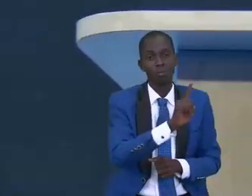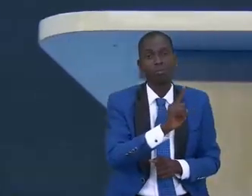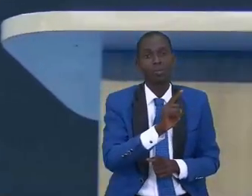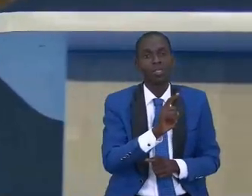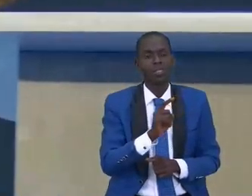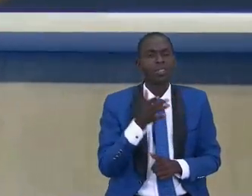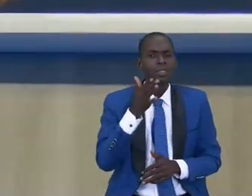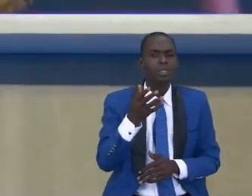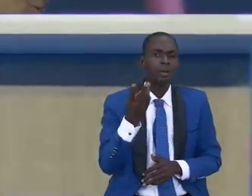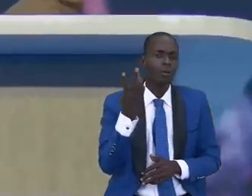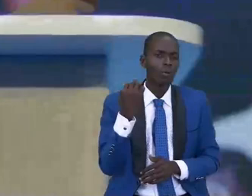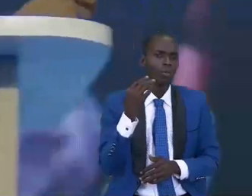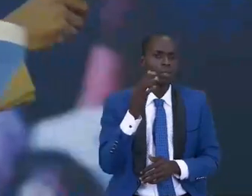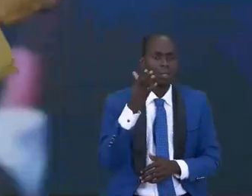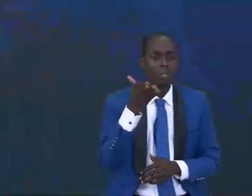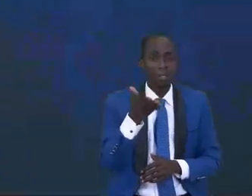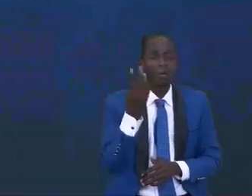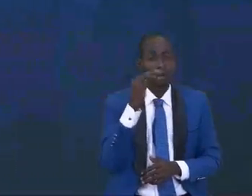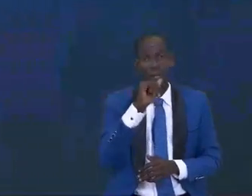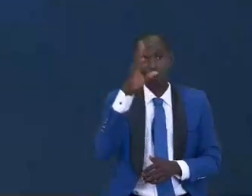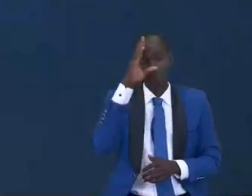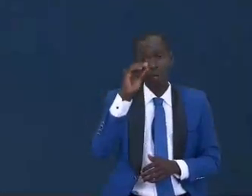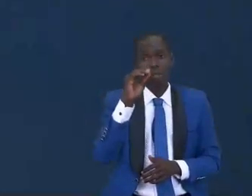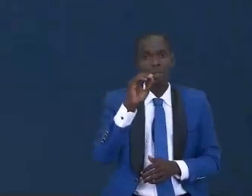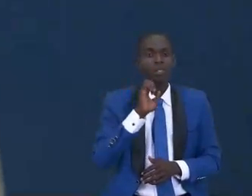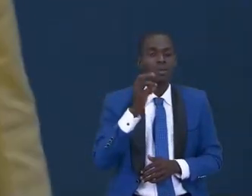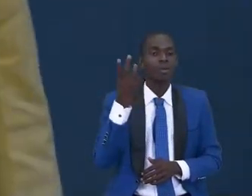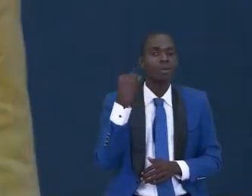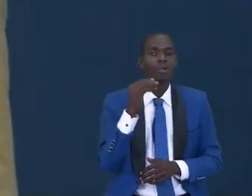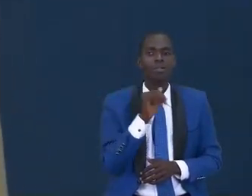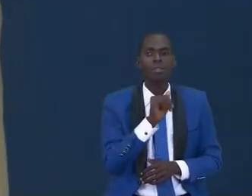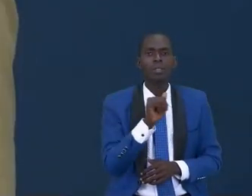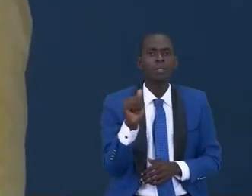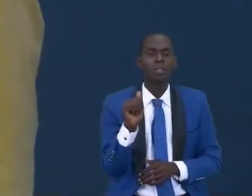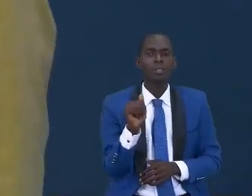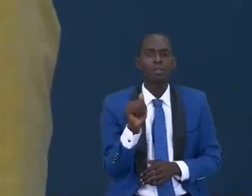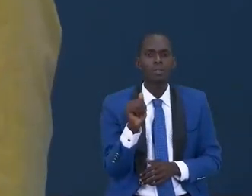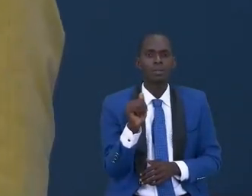tous. Il y avait un homme